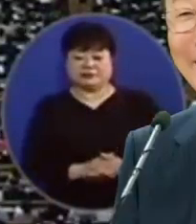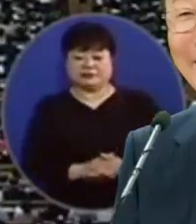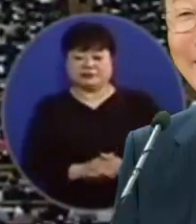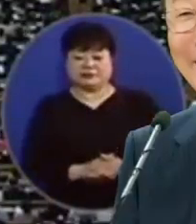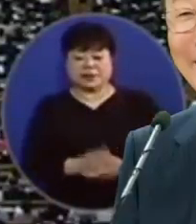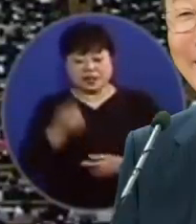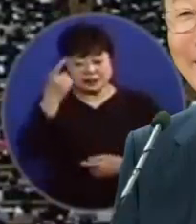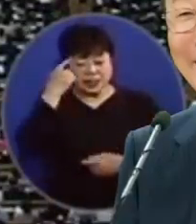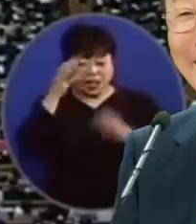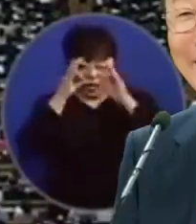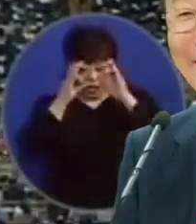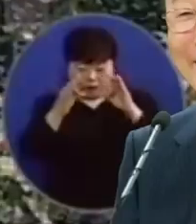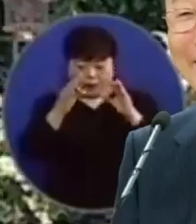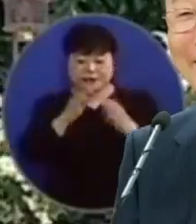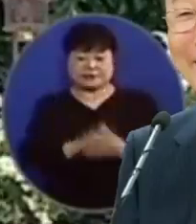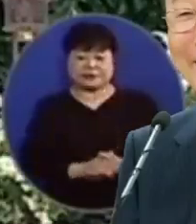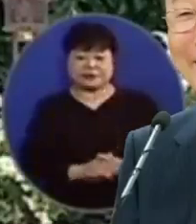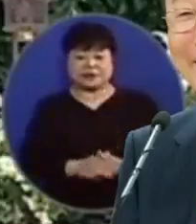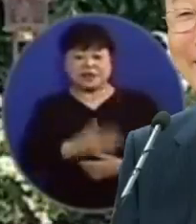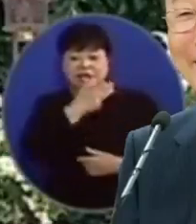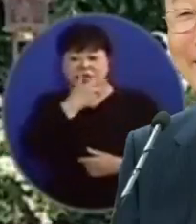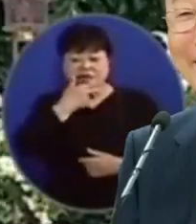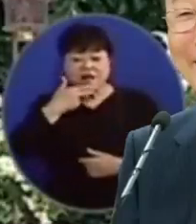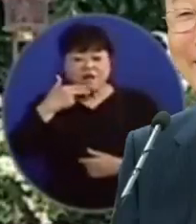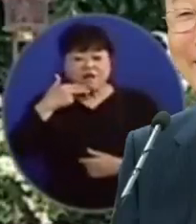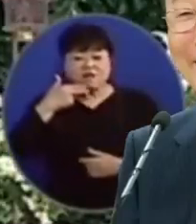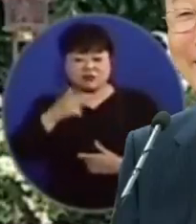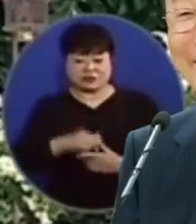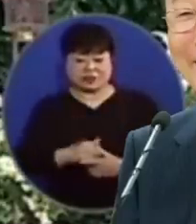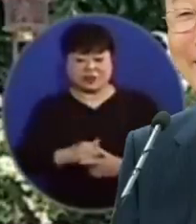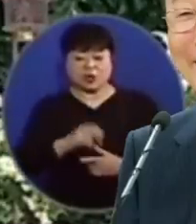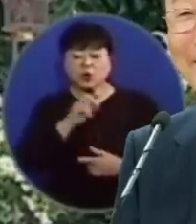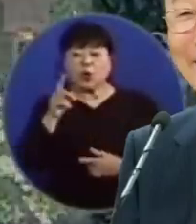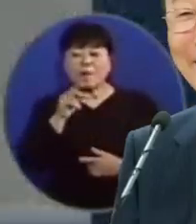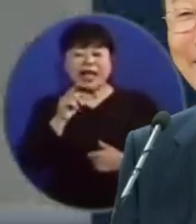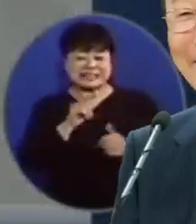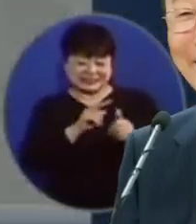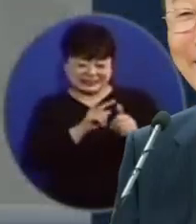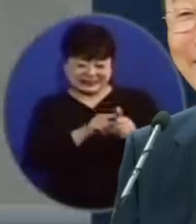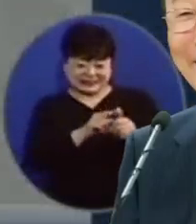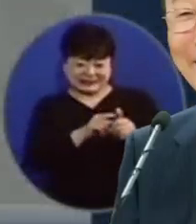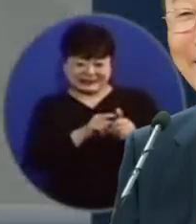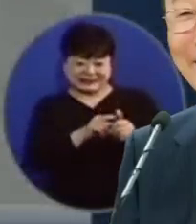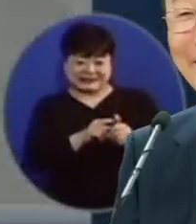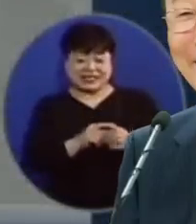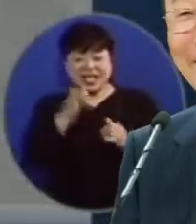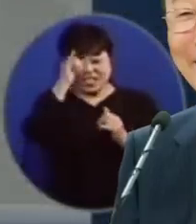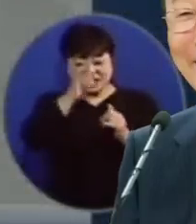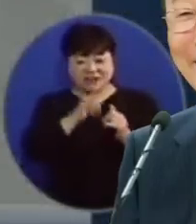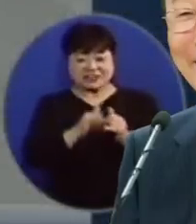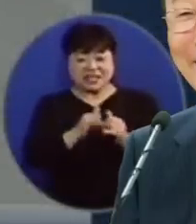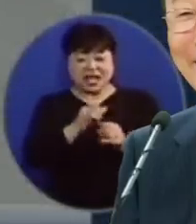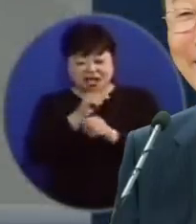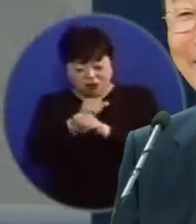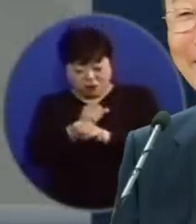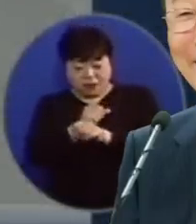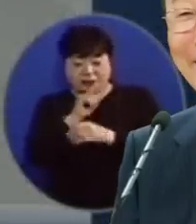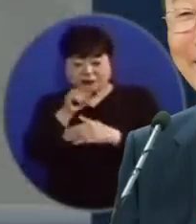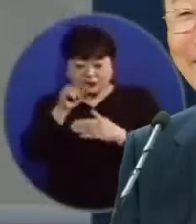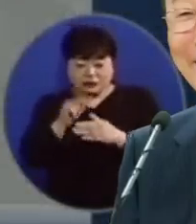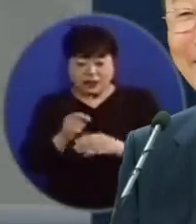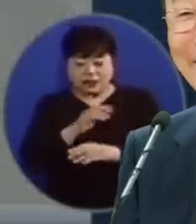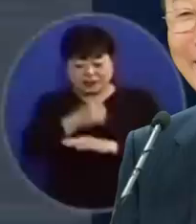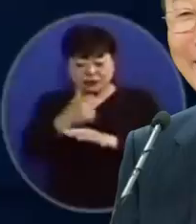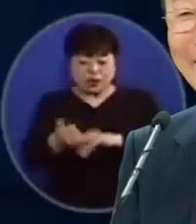한번 생각해 볼 필요가 있습니다. 영국의 사학자 토마스 아놀드 씨는 역사를 연구하다가 그리스도의